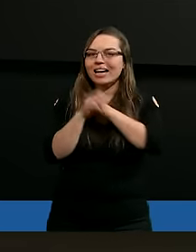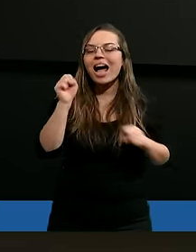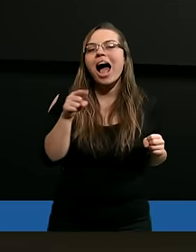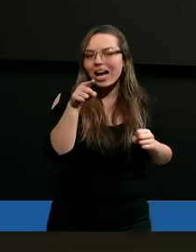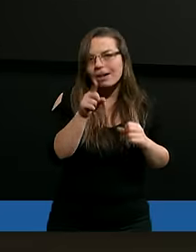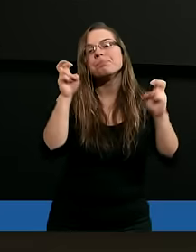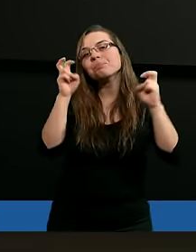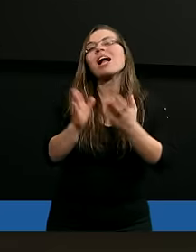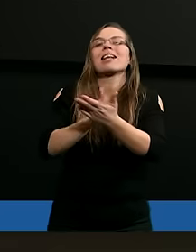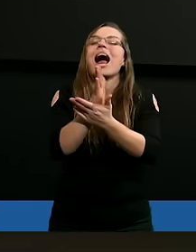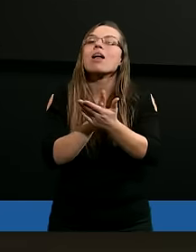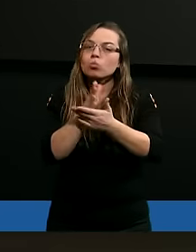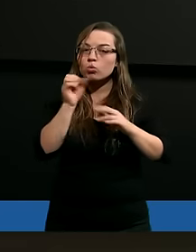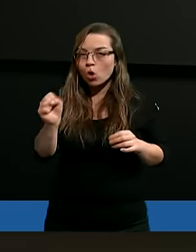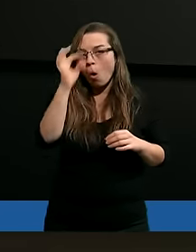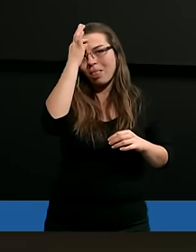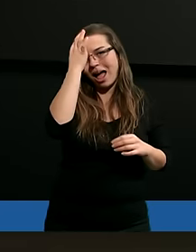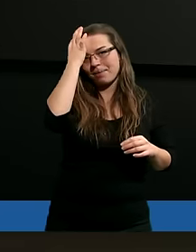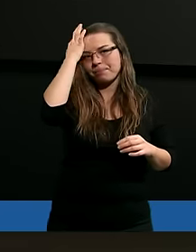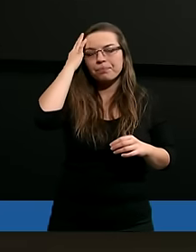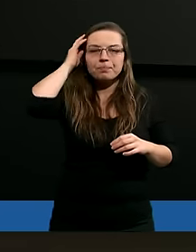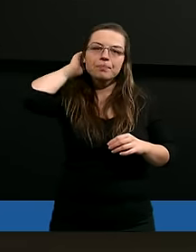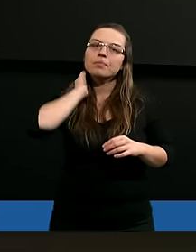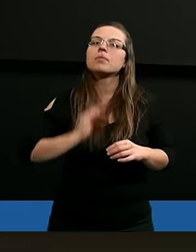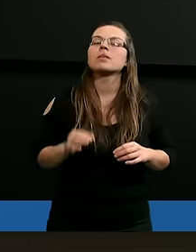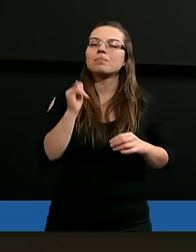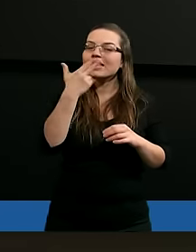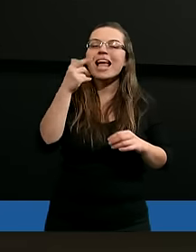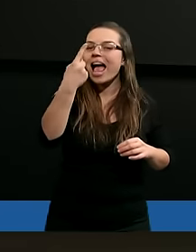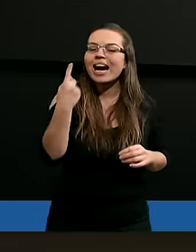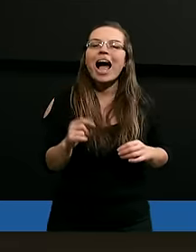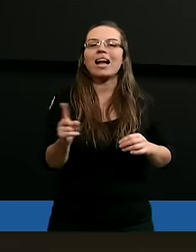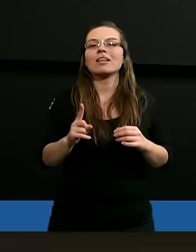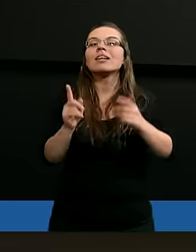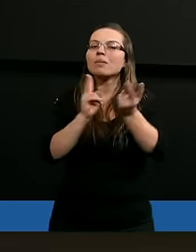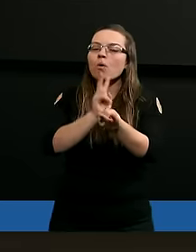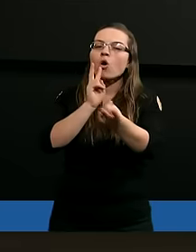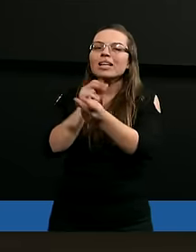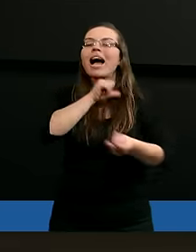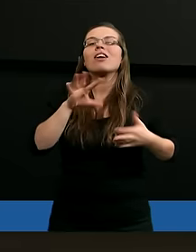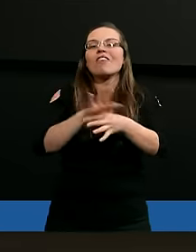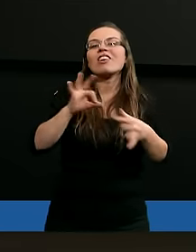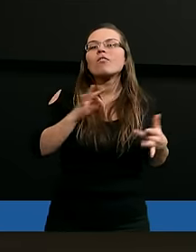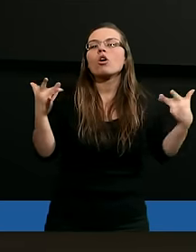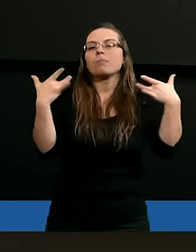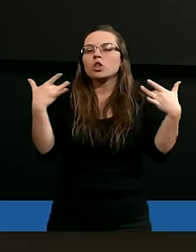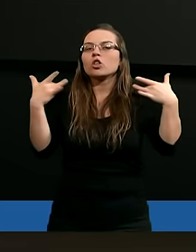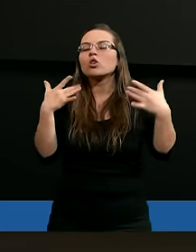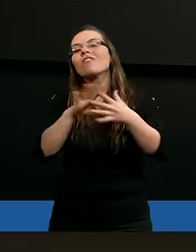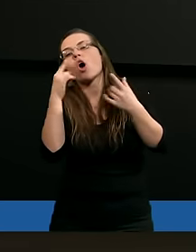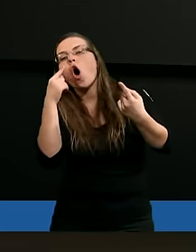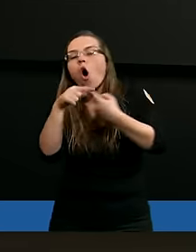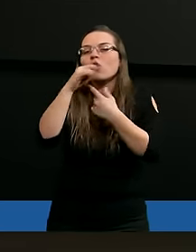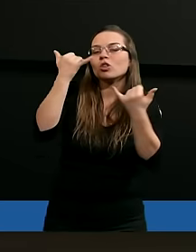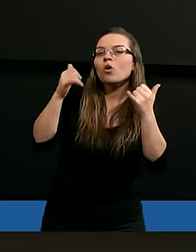konsekwencja, kara. Zasłużona. Czy nieraz może spotykacie w swoim życiu takie